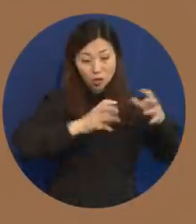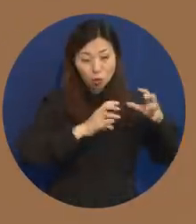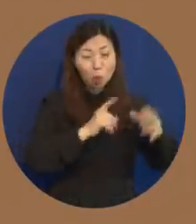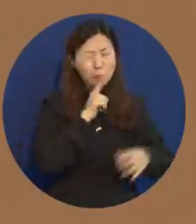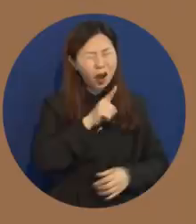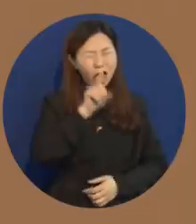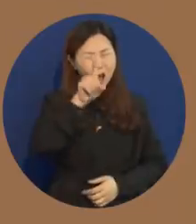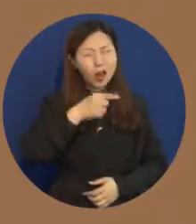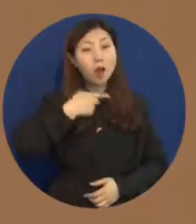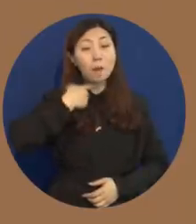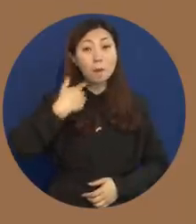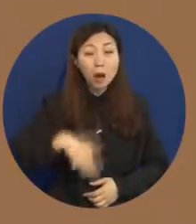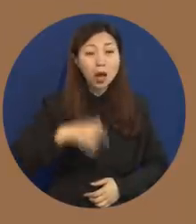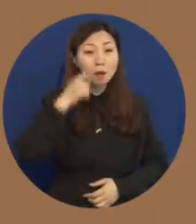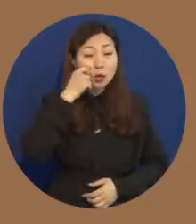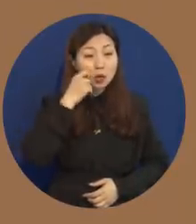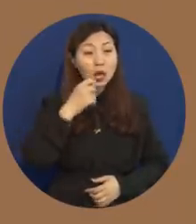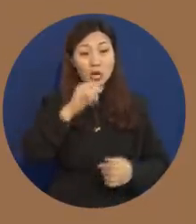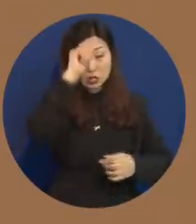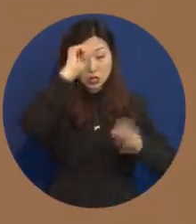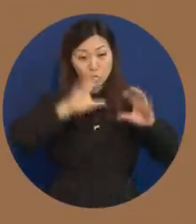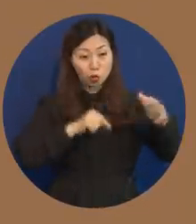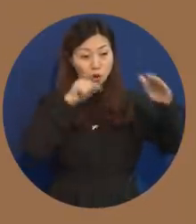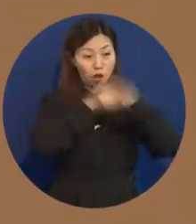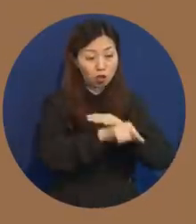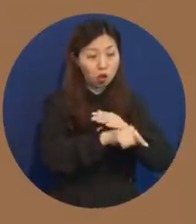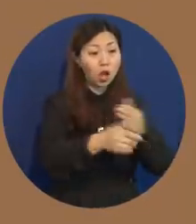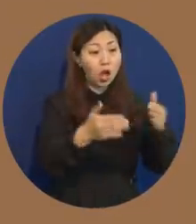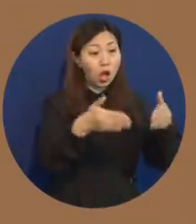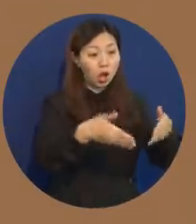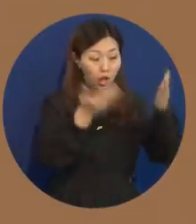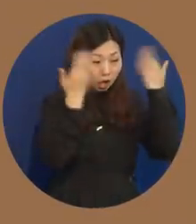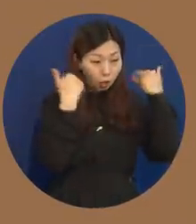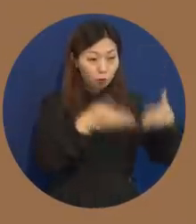모르는데 인도 가서 학교도 지어주고 병원도 짓고 그러잖아요.